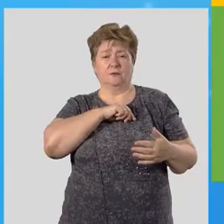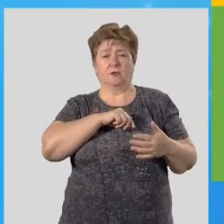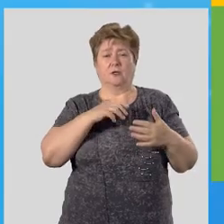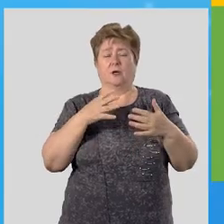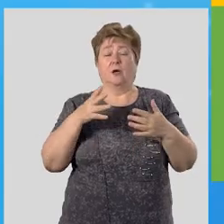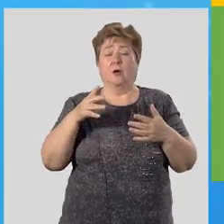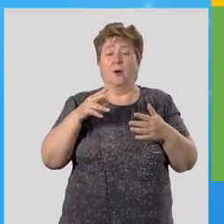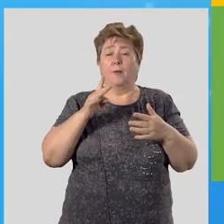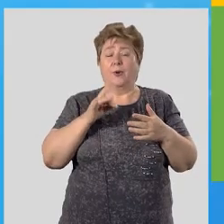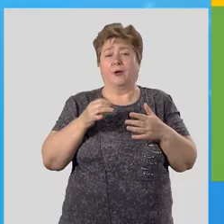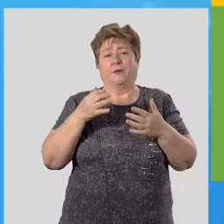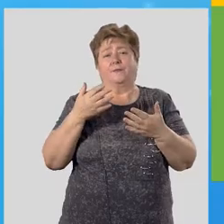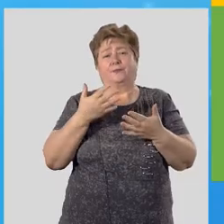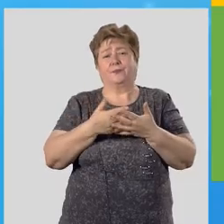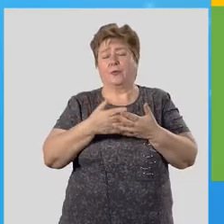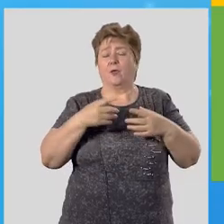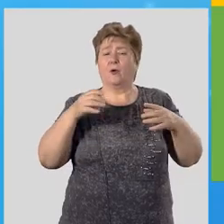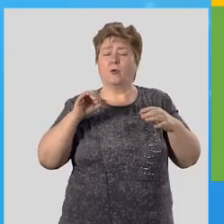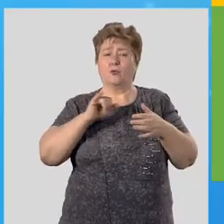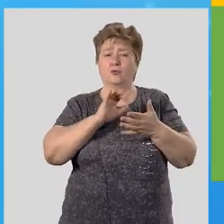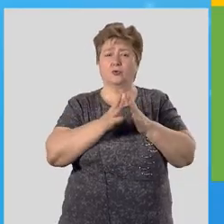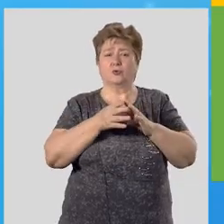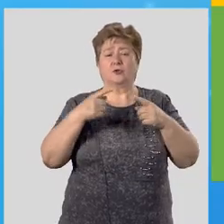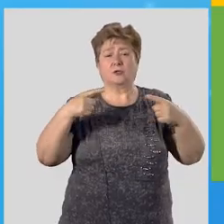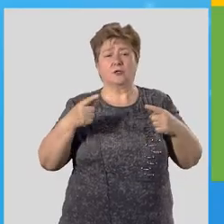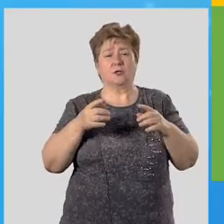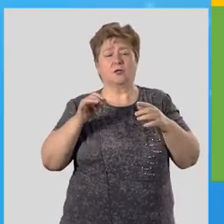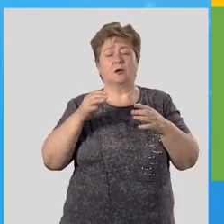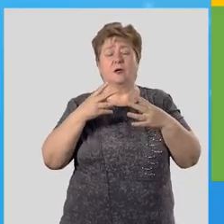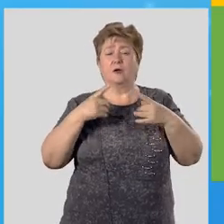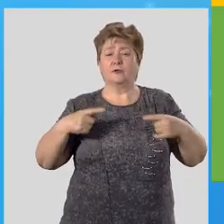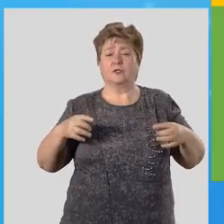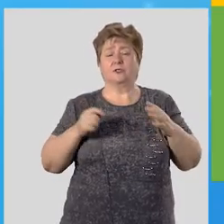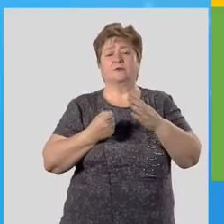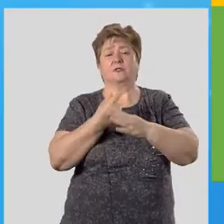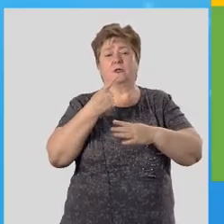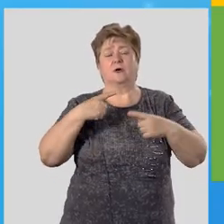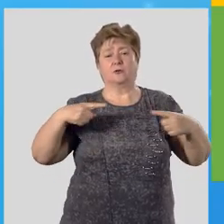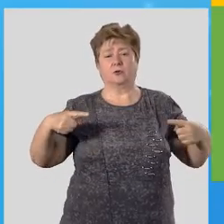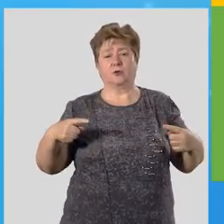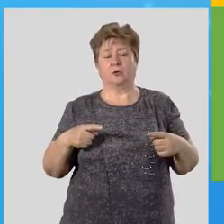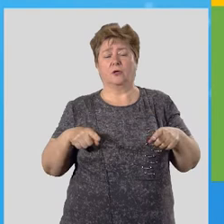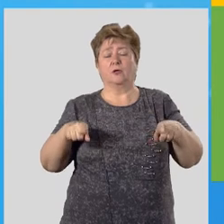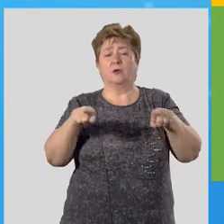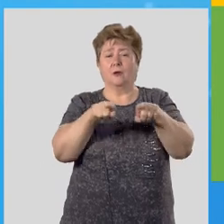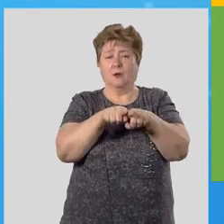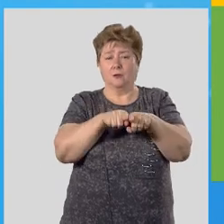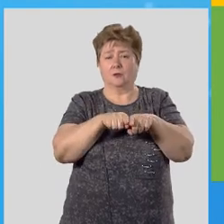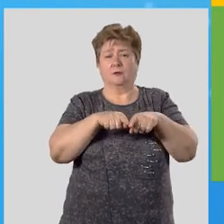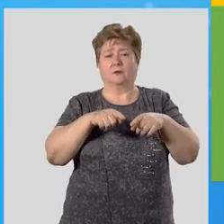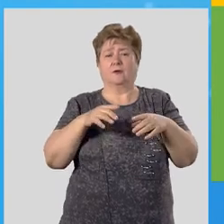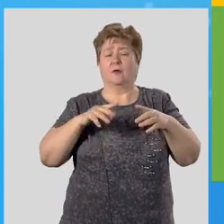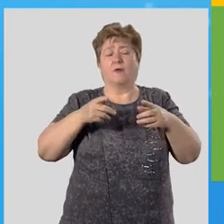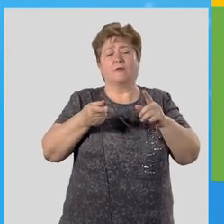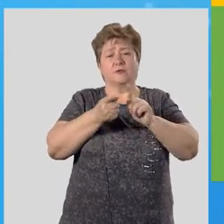При определенных условиях из одних веществ могут возникать другие. Так в превращениях